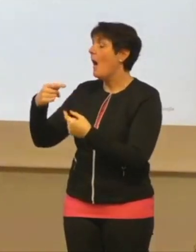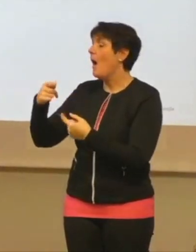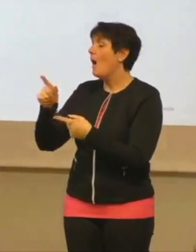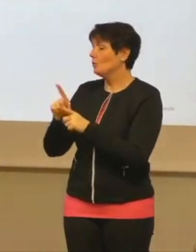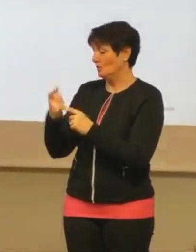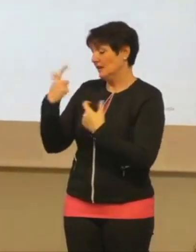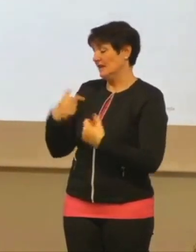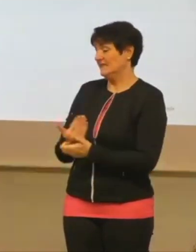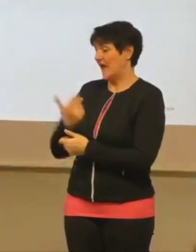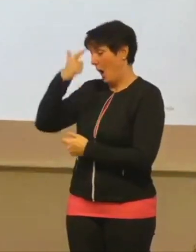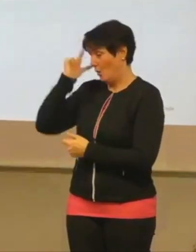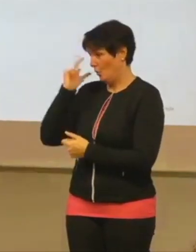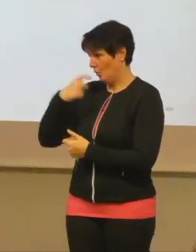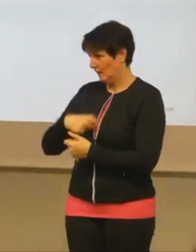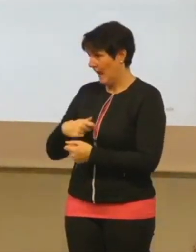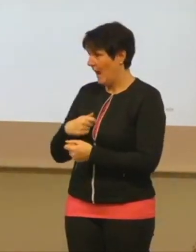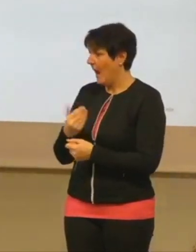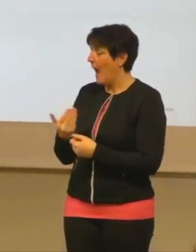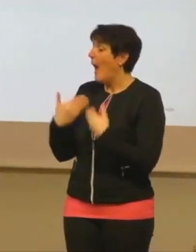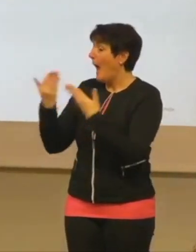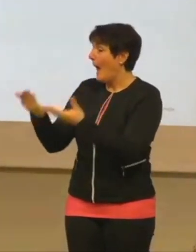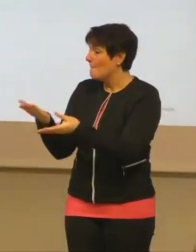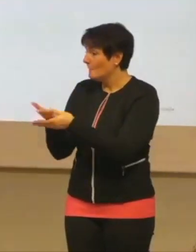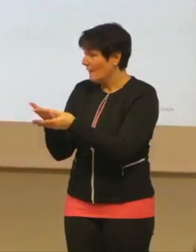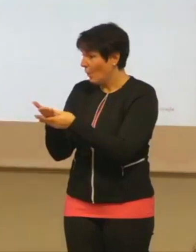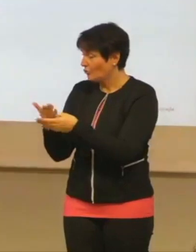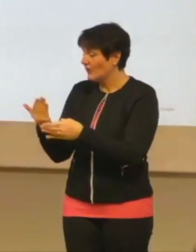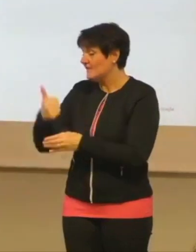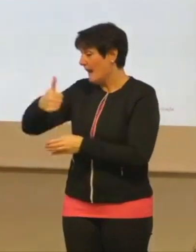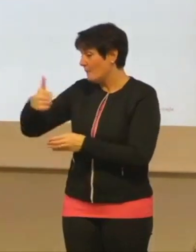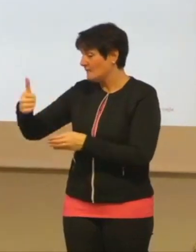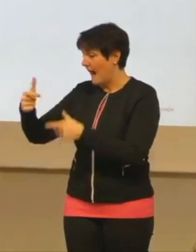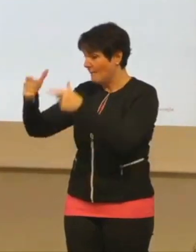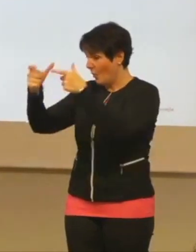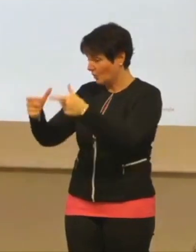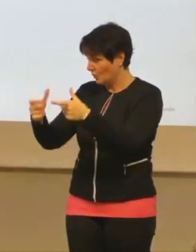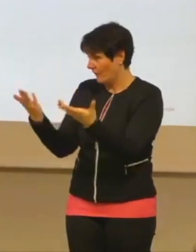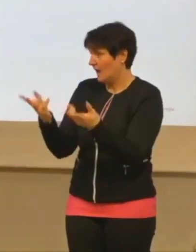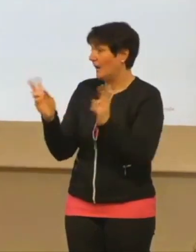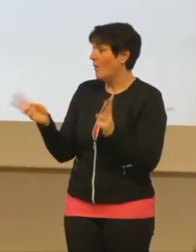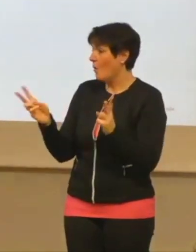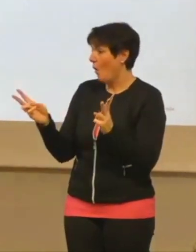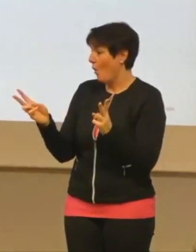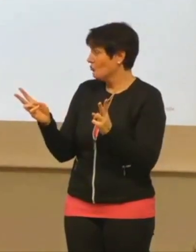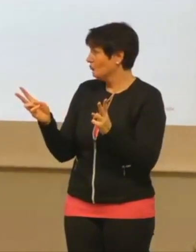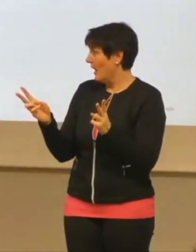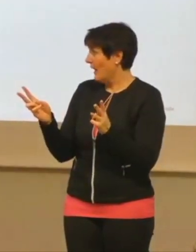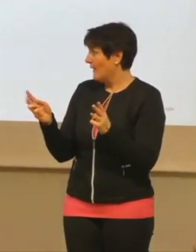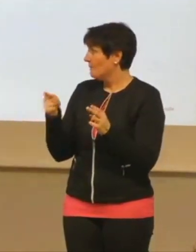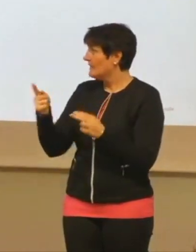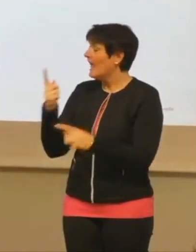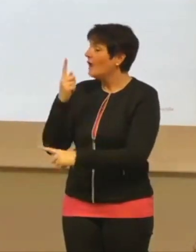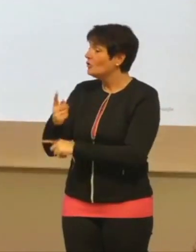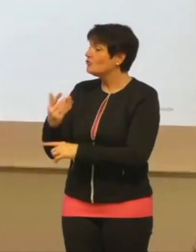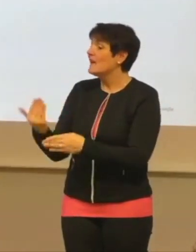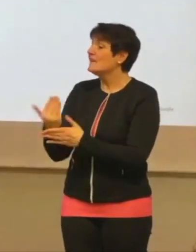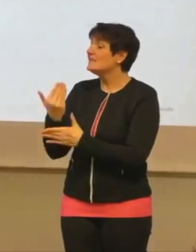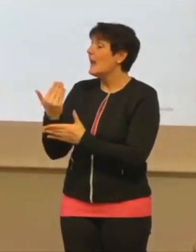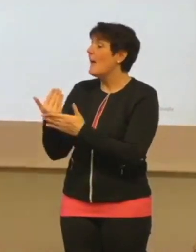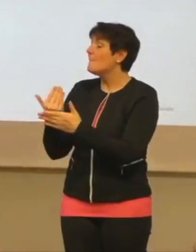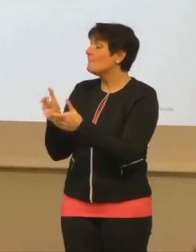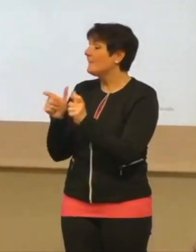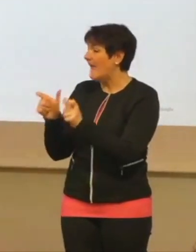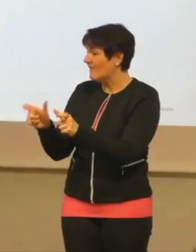drugje. Priporočila, dano ob obisku posamezne ustanove, si je mogoče ogledati v letnem poročilu državnega